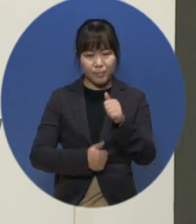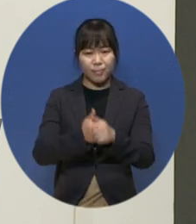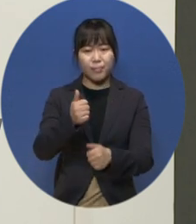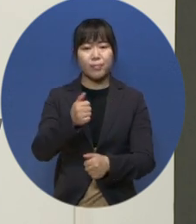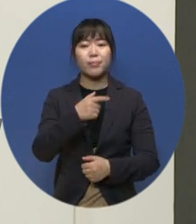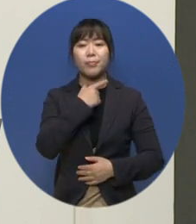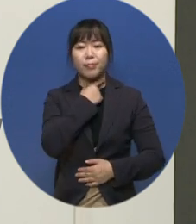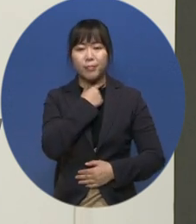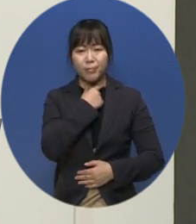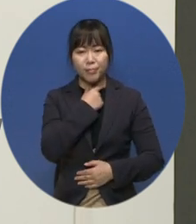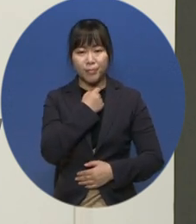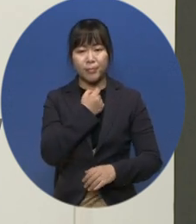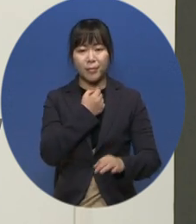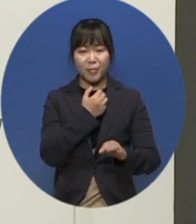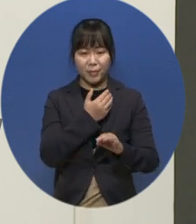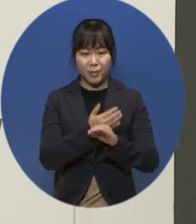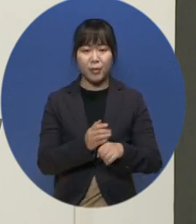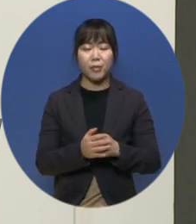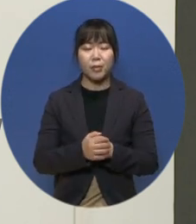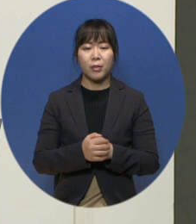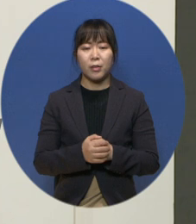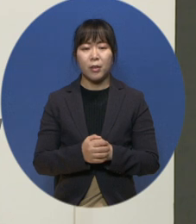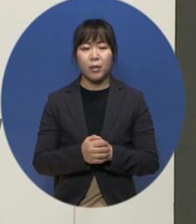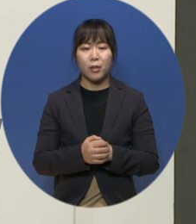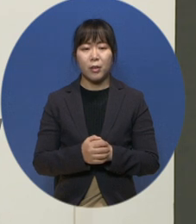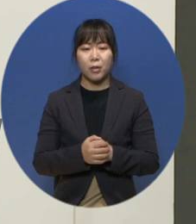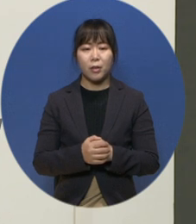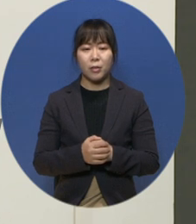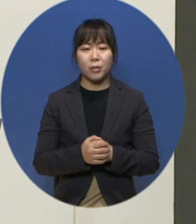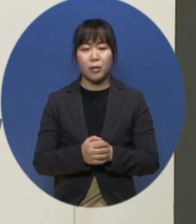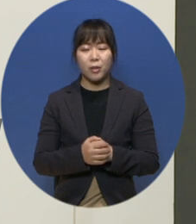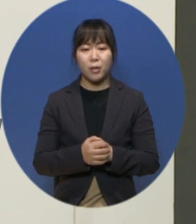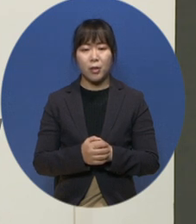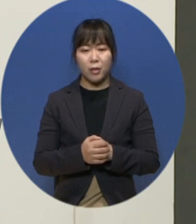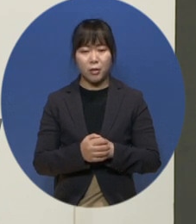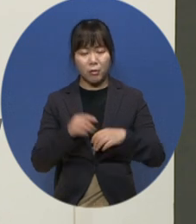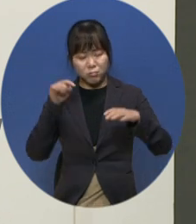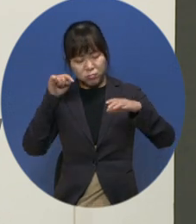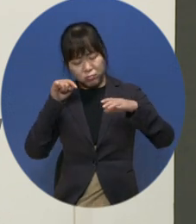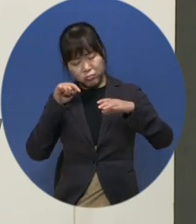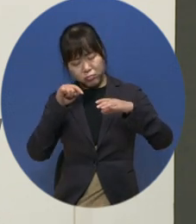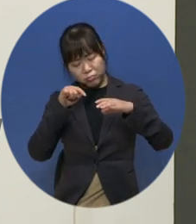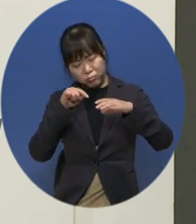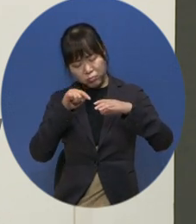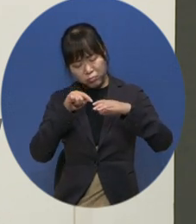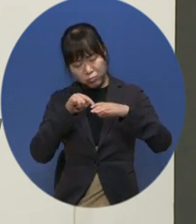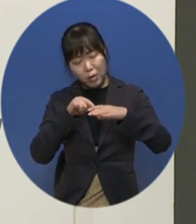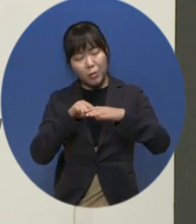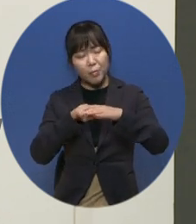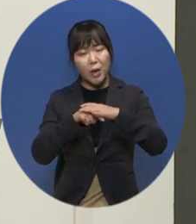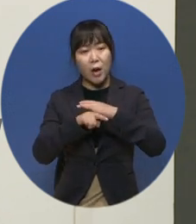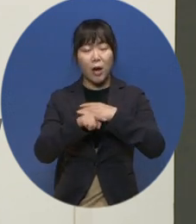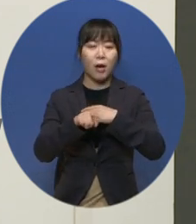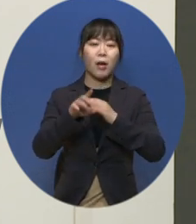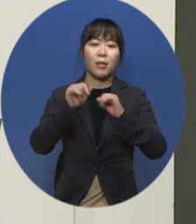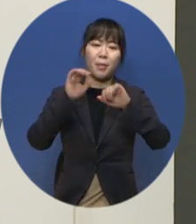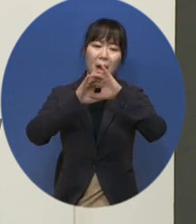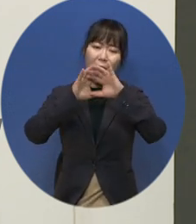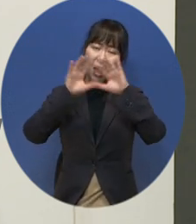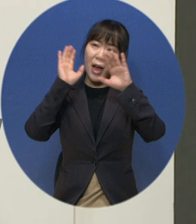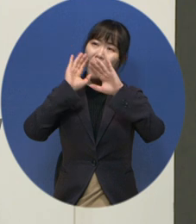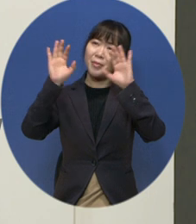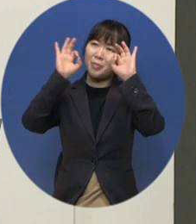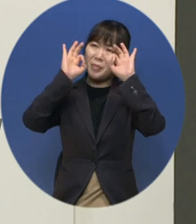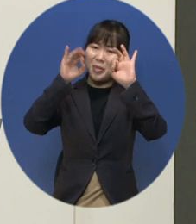지혜롭게 이겨나가면 또 소광이 비칩니다. 터널을 깜깜한 터널을 나갔을 때 밝은